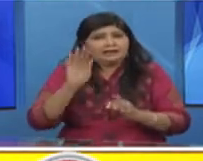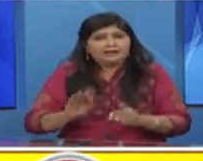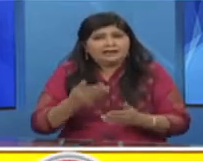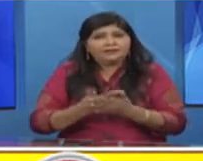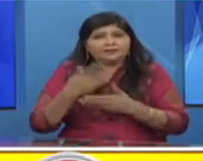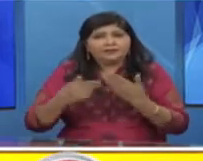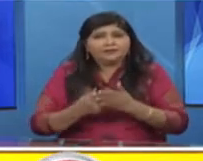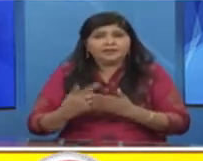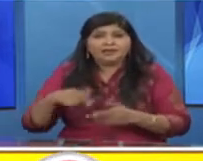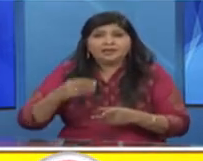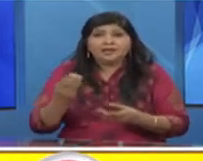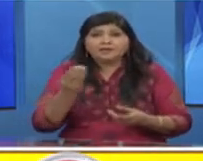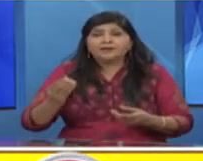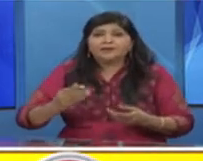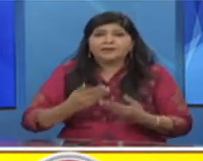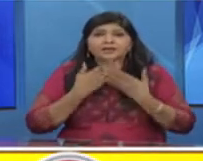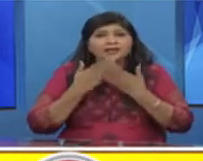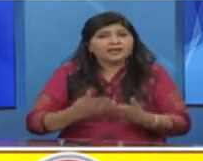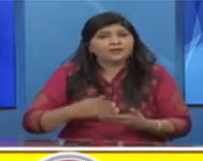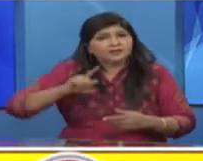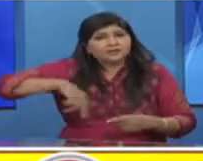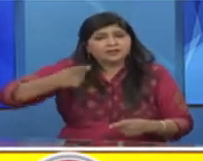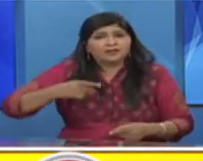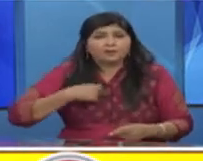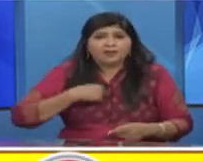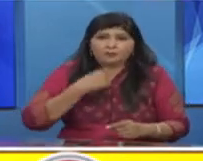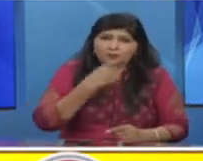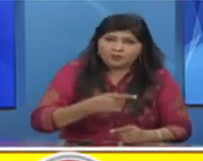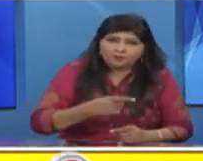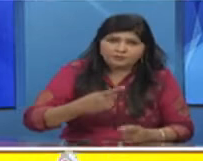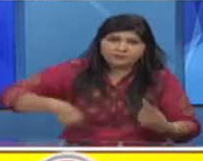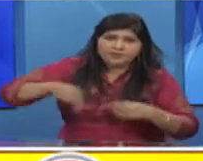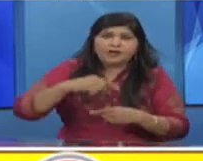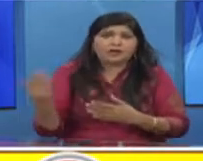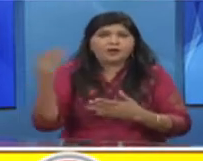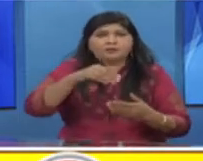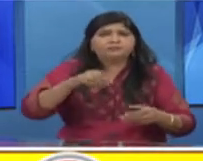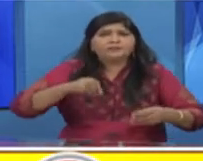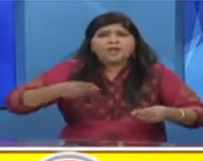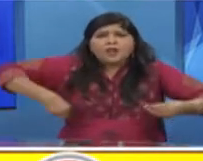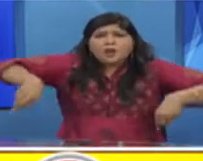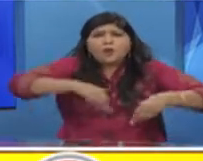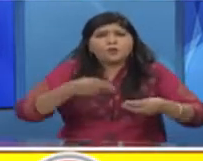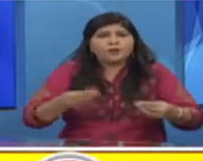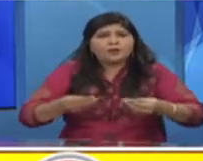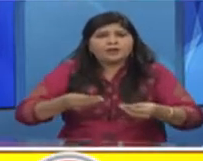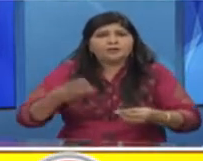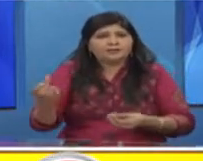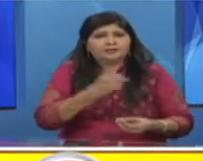होगी। तो दीपावली की शुभकामनाओं के साथ साथ मैं आपसे आग्रह करूंगा कि आओ हम लोकल खरीदने के आग्रही